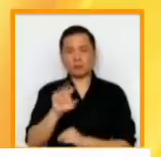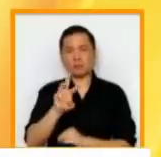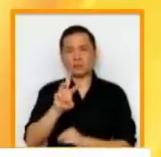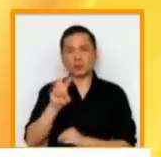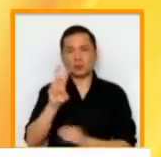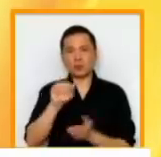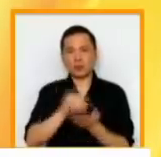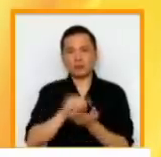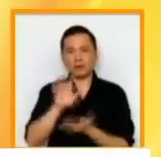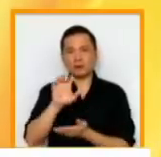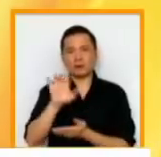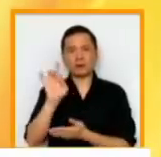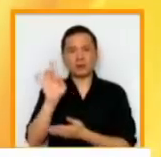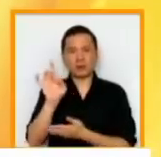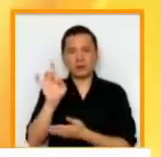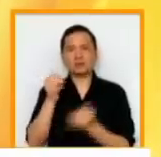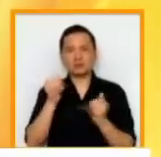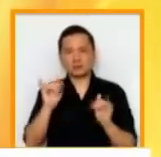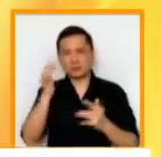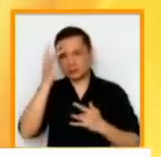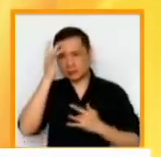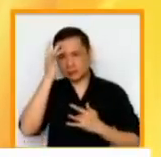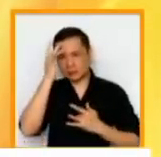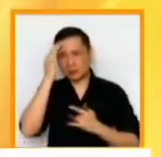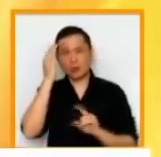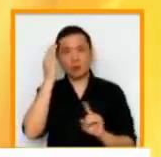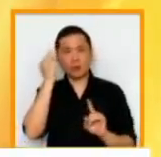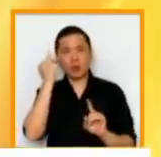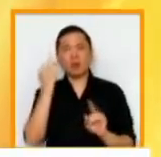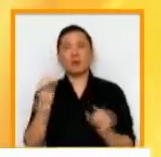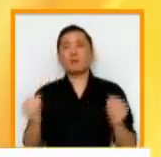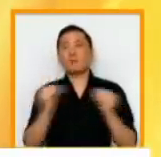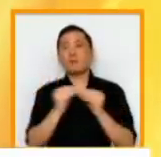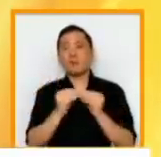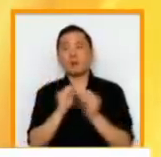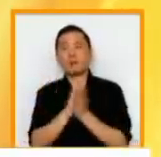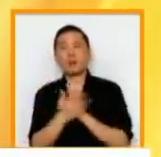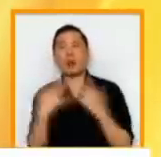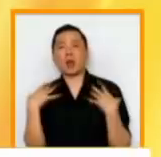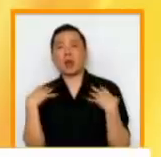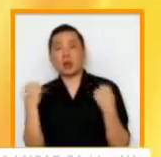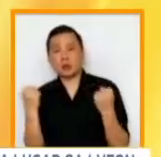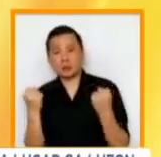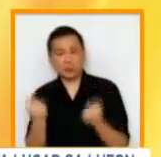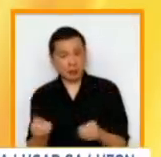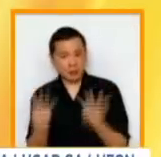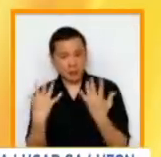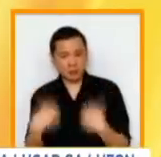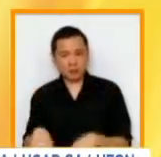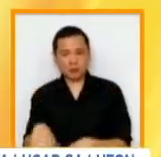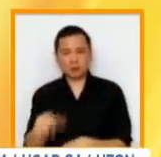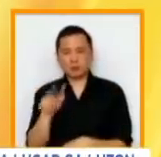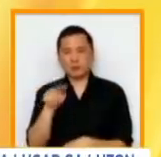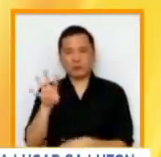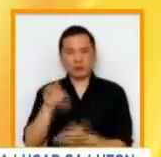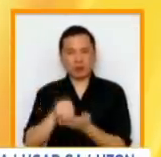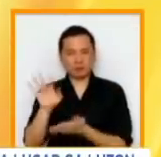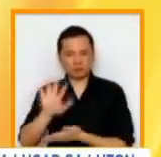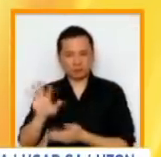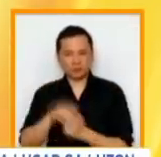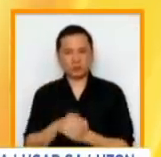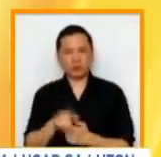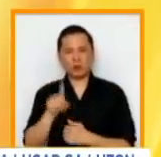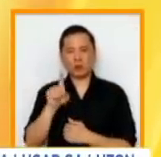162,580 ang bilang na aktibong kaso dahil mas marami ang naitalang bagong gumaling na mahigit 24,000. 154 naman